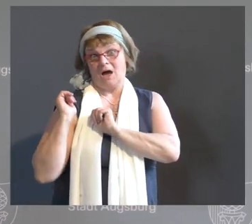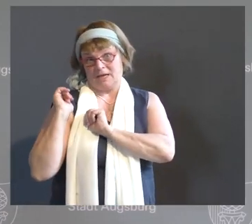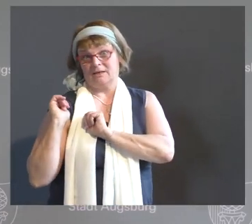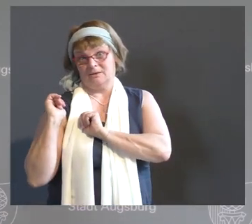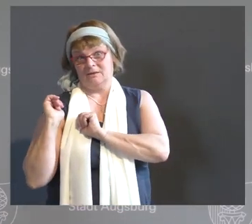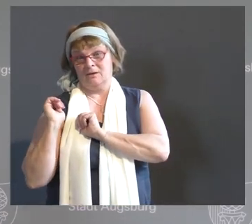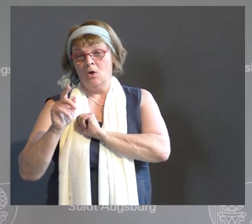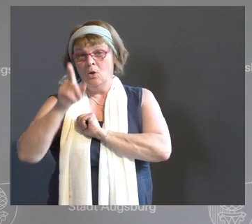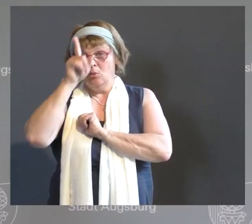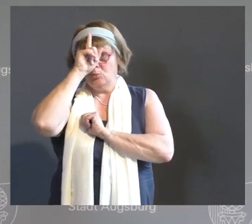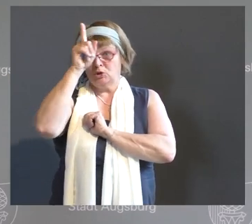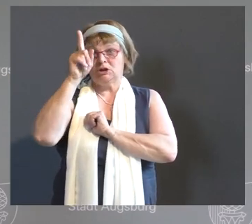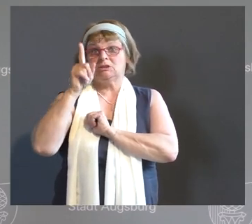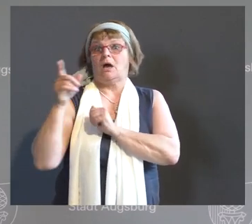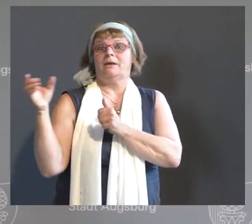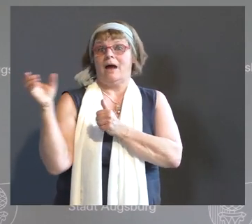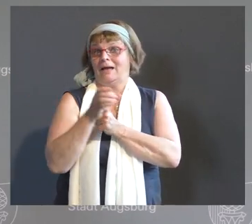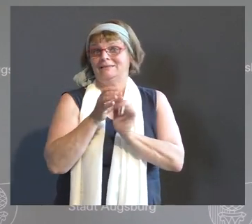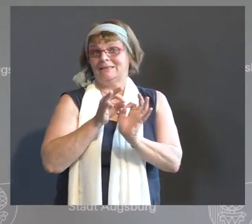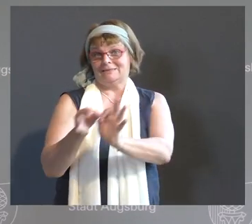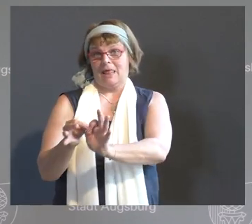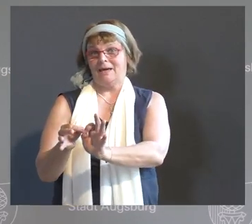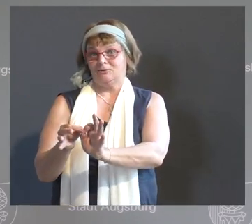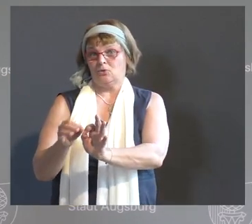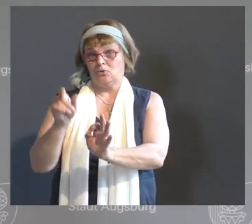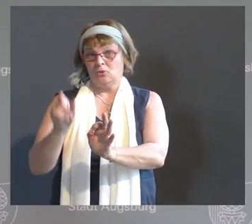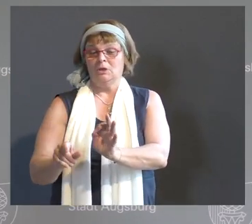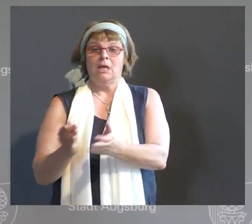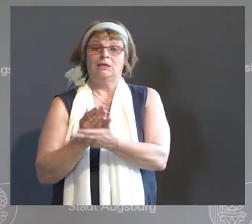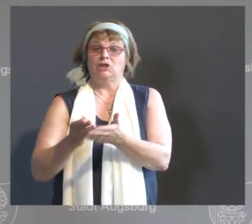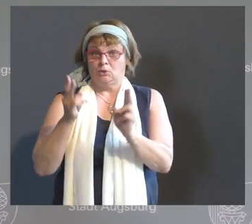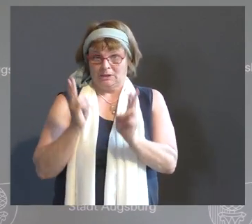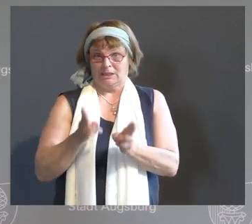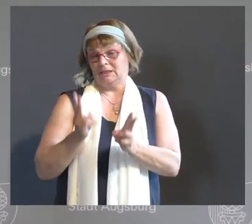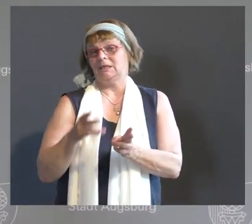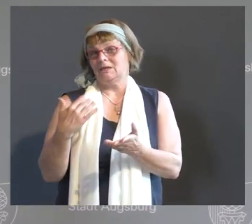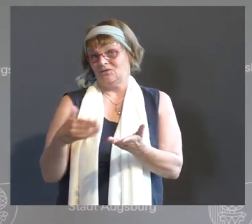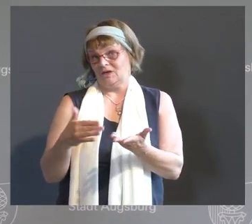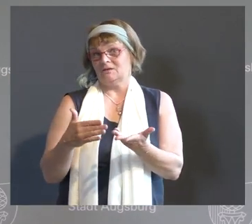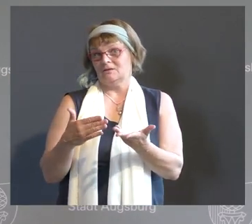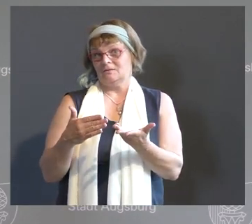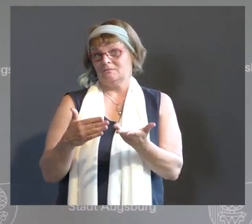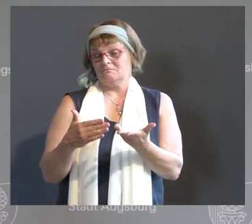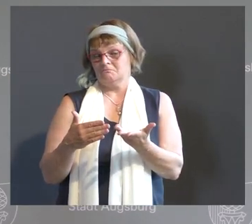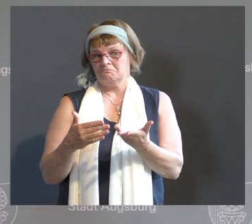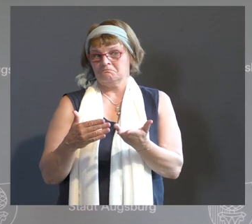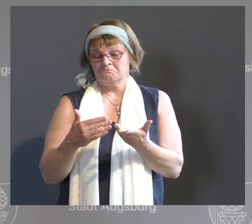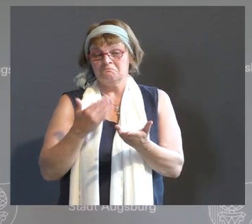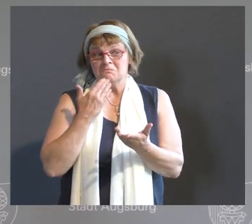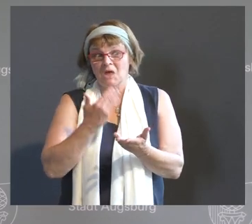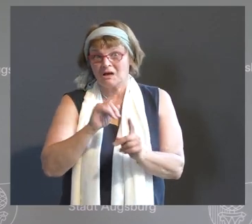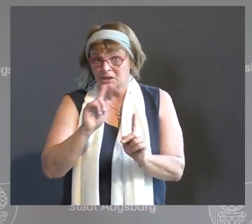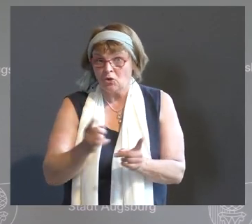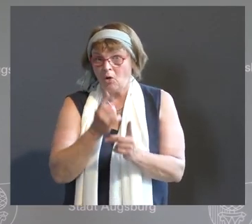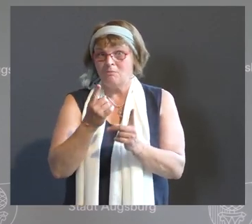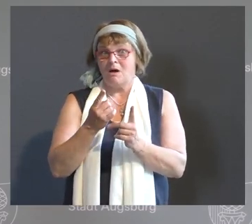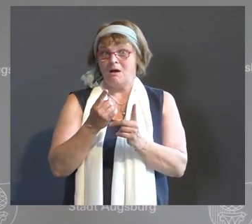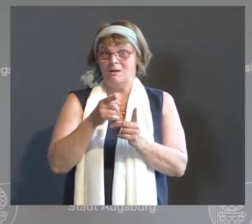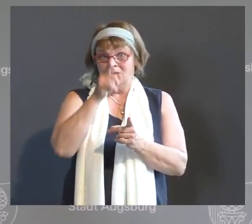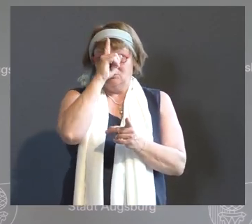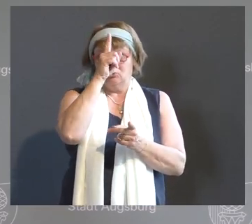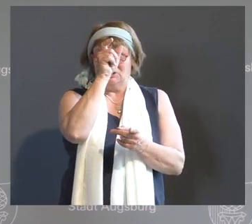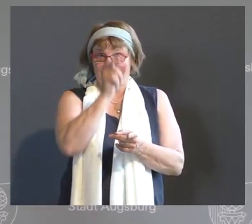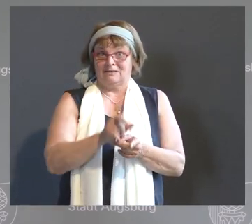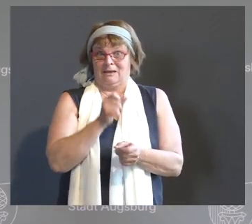danke, mit der PI Mitte und den Polizisten, die am Einsatz waren, für das besonnene Vorgehen, aber auch dann das konsequente Vorgehen, das keine